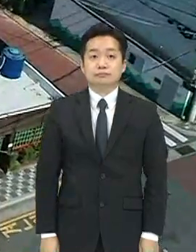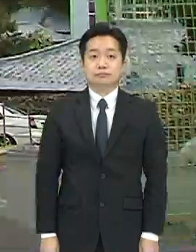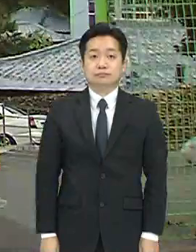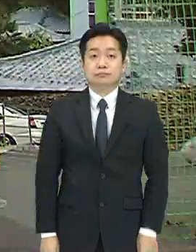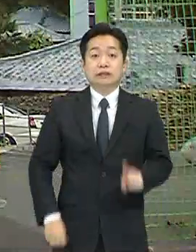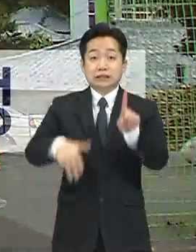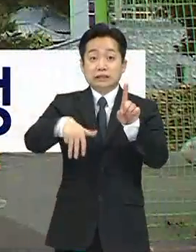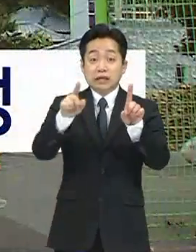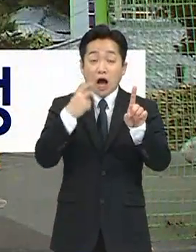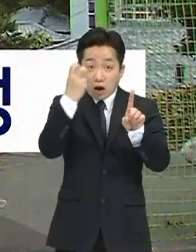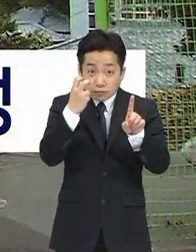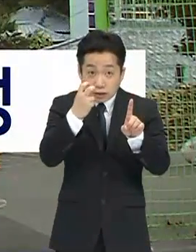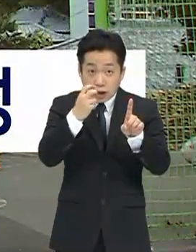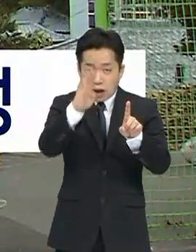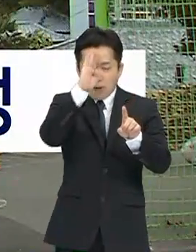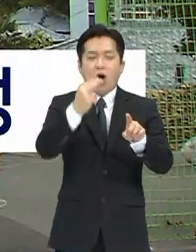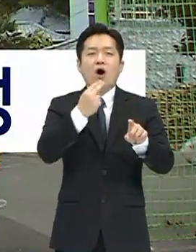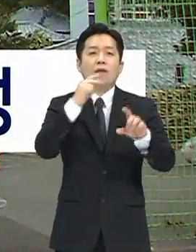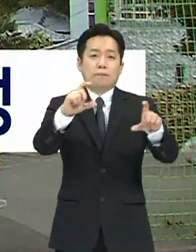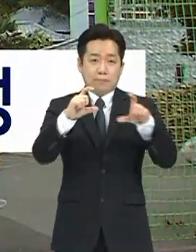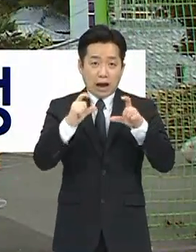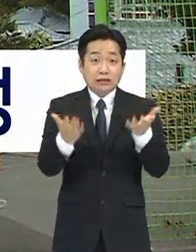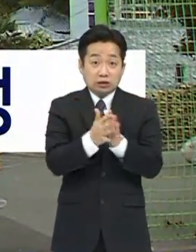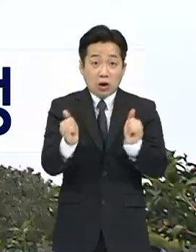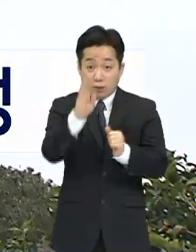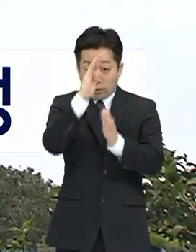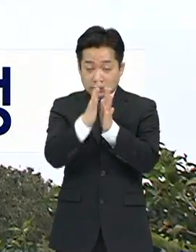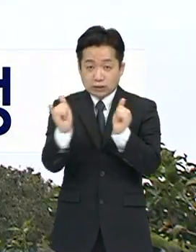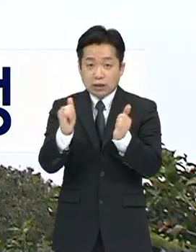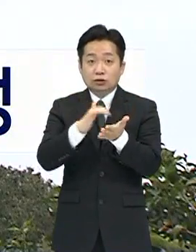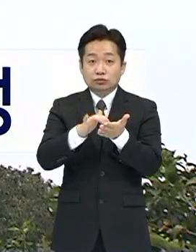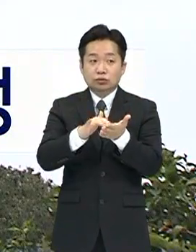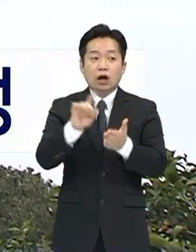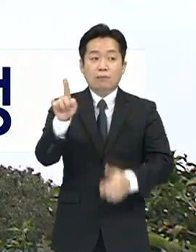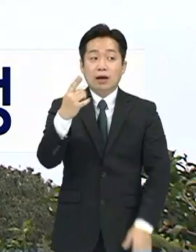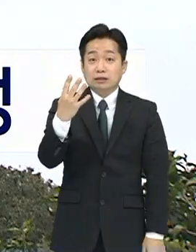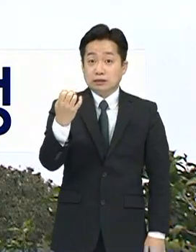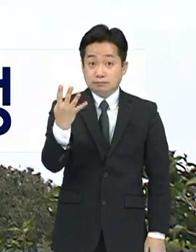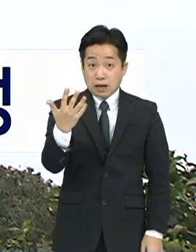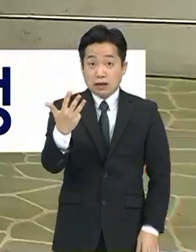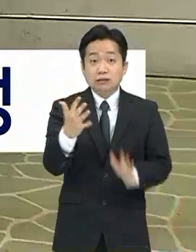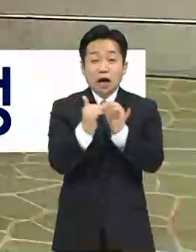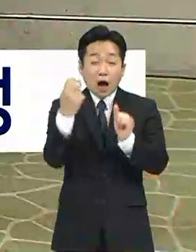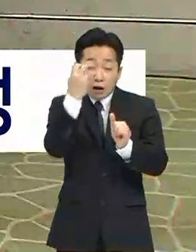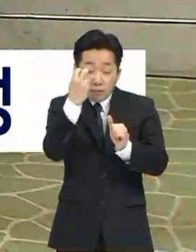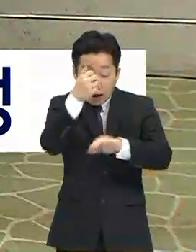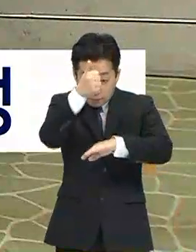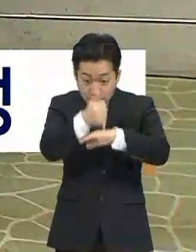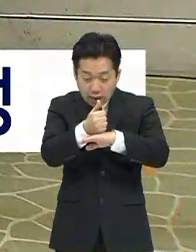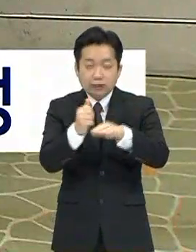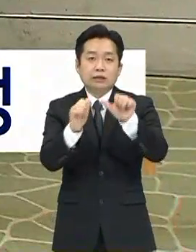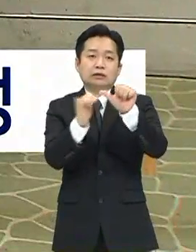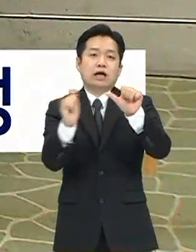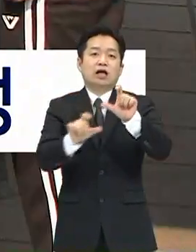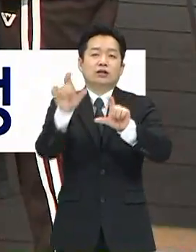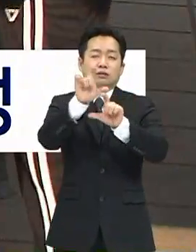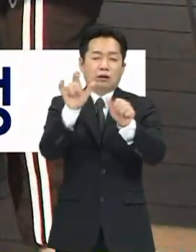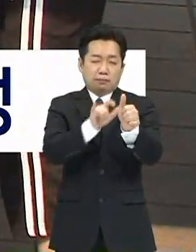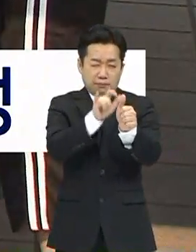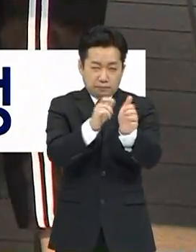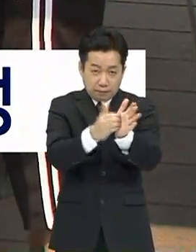1차 검사에서 음성 판정을 받았던 직원과 환자 198명을 검사한 결과 5명이 양성 판정을